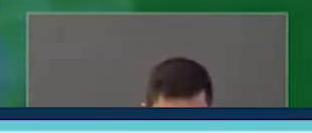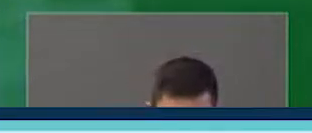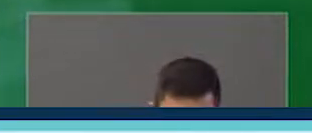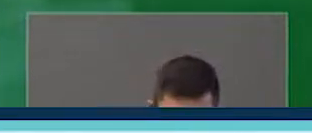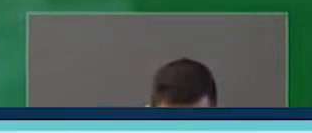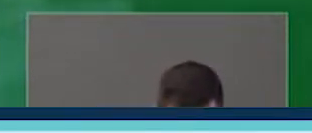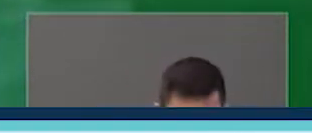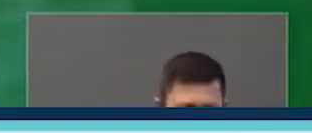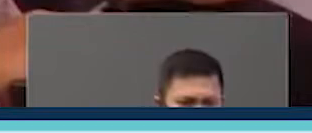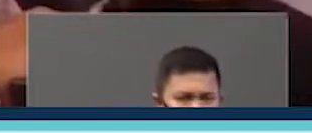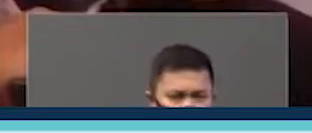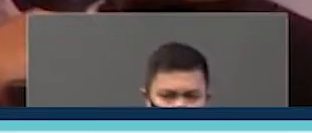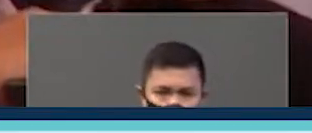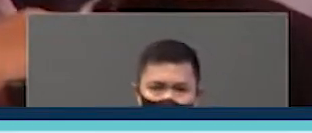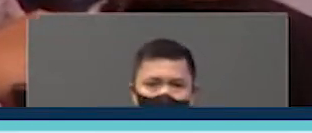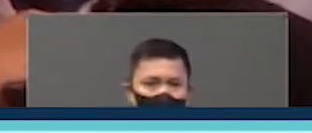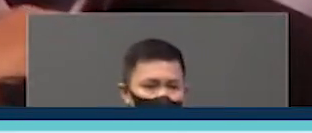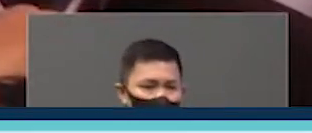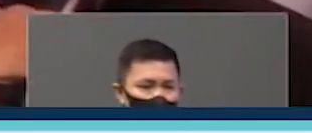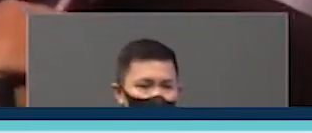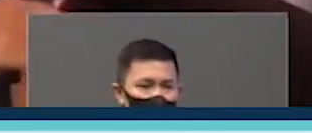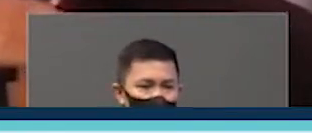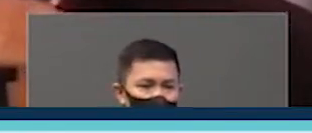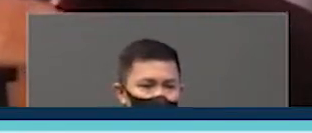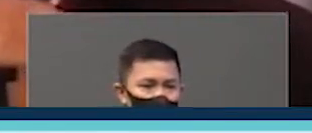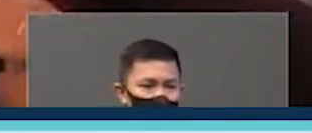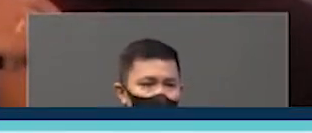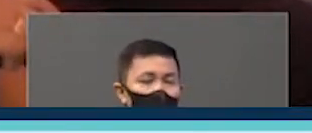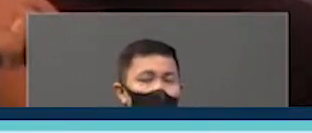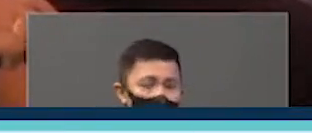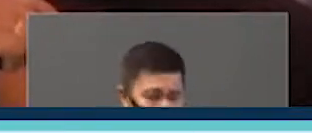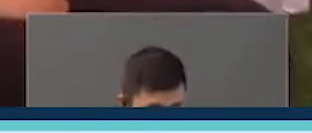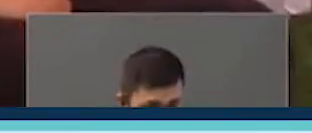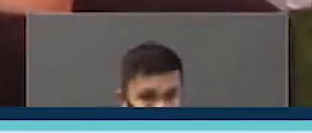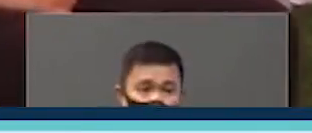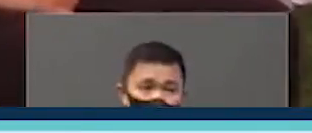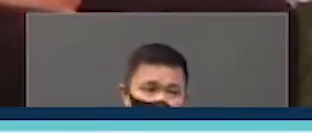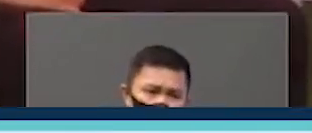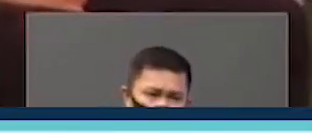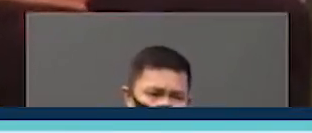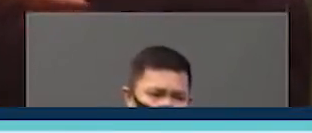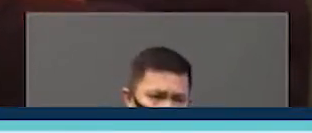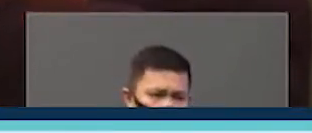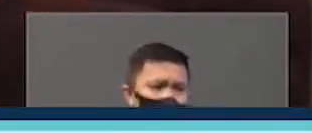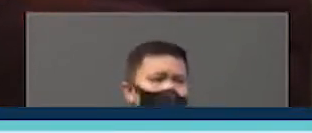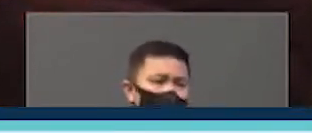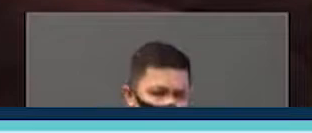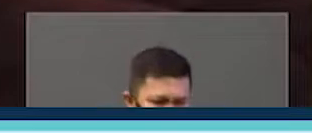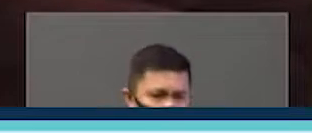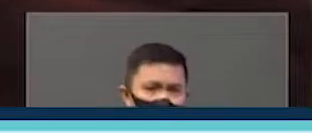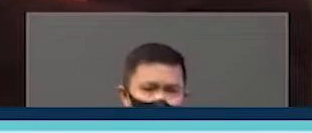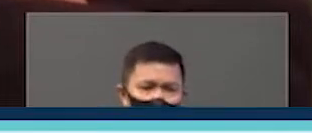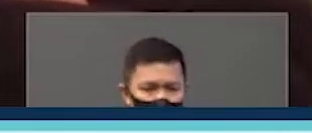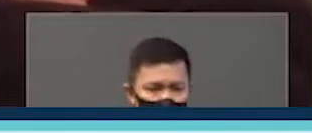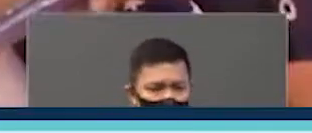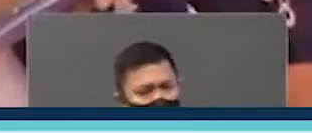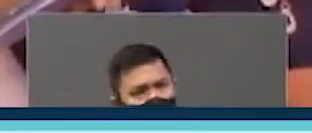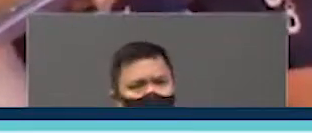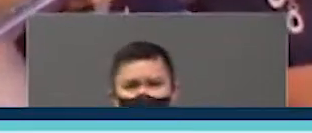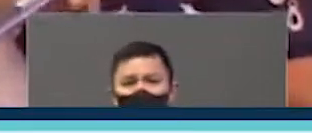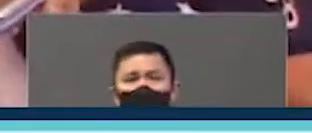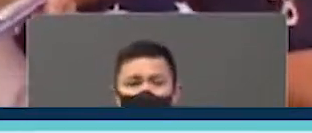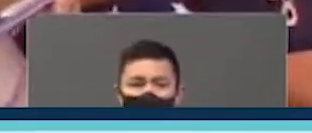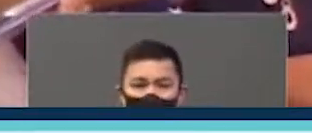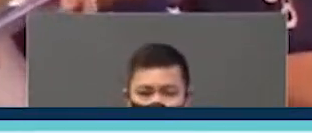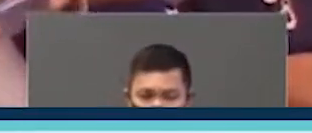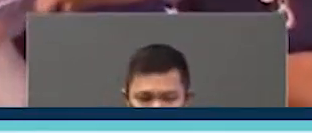เสริมความมั่นคงด้านดีก็ใช้นะครับสองล้านห้าแสนสี่หมื่น 8000เรือนนะครับเราได้ปรับปรุงต่อเติมถ้าฉันหมายถึงว่าบ้านผู้สูงอายุ